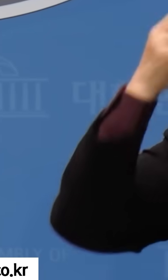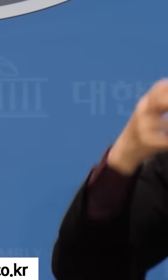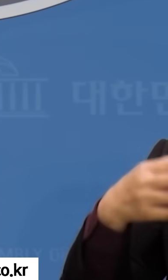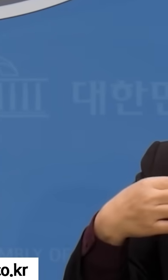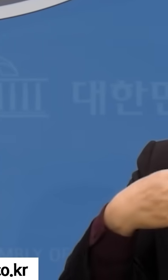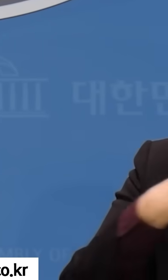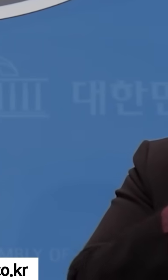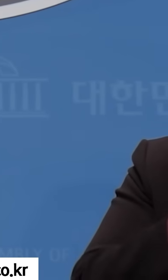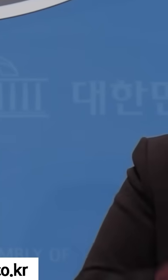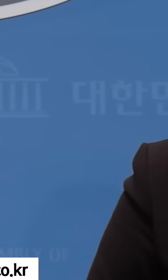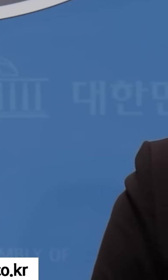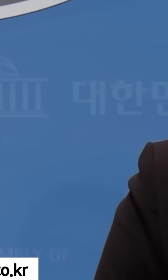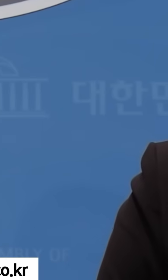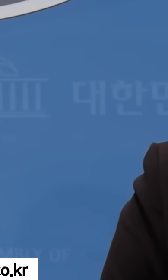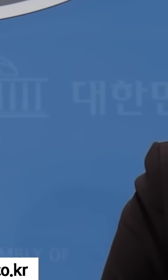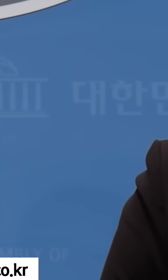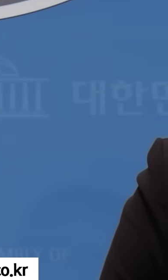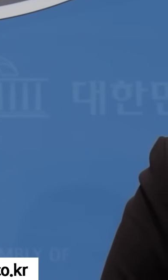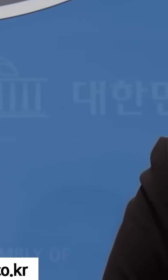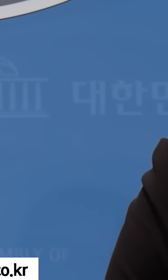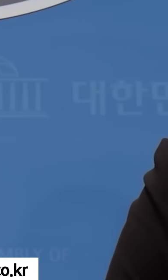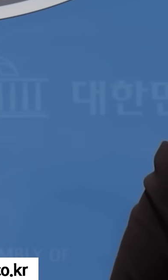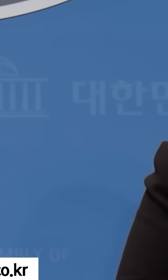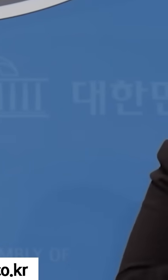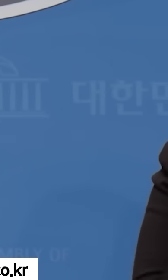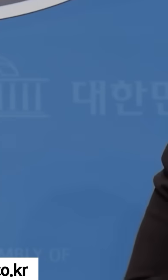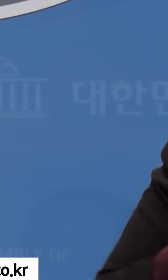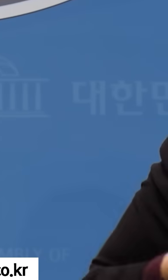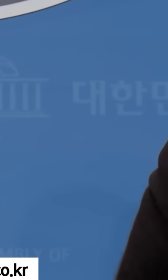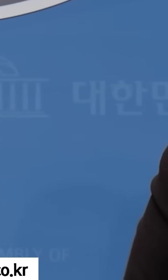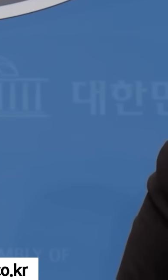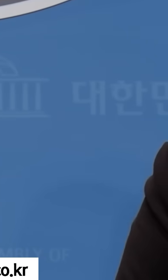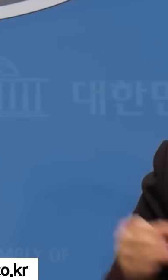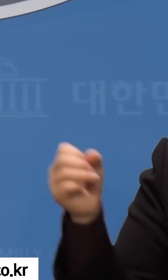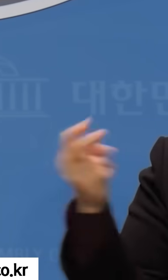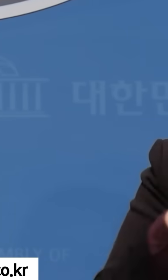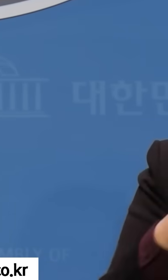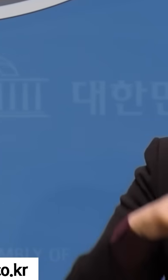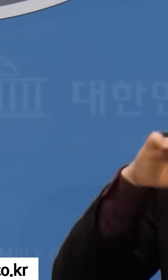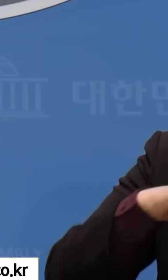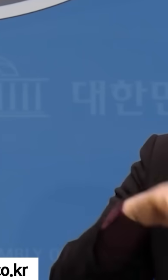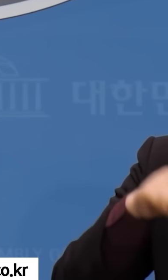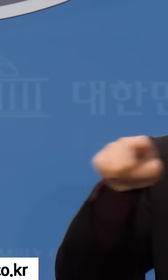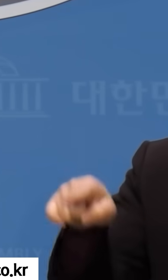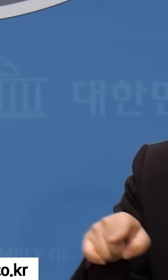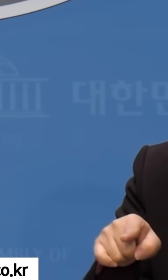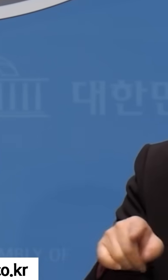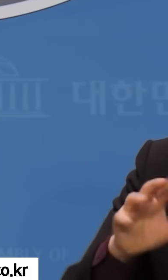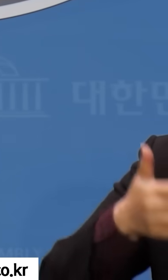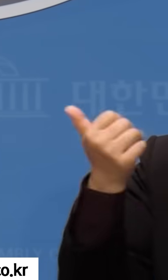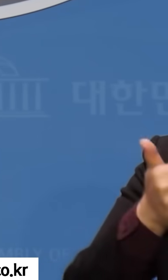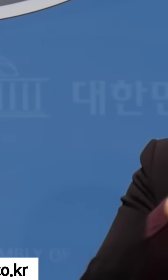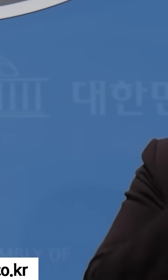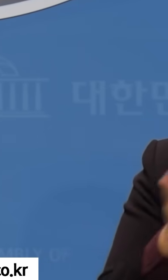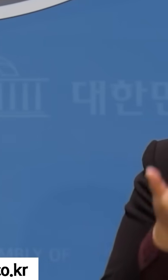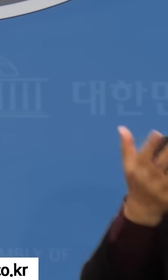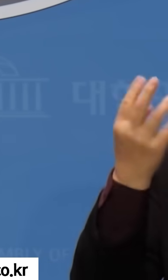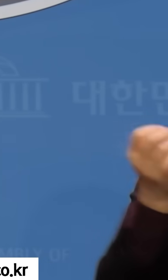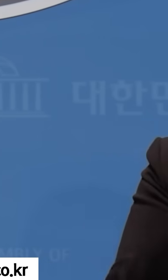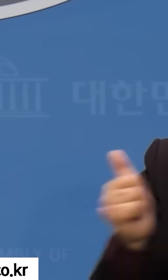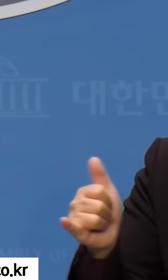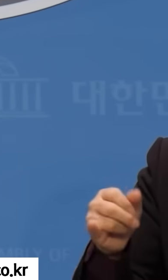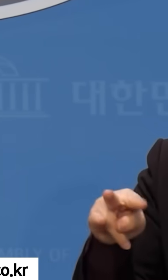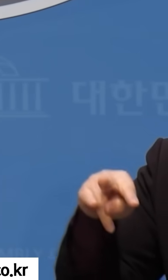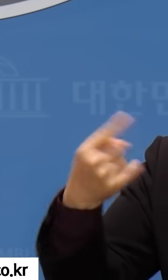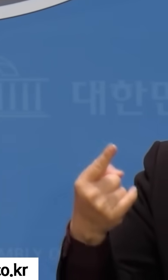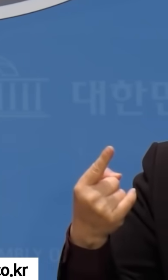대통령실 출신도 영남 중진 의원도 수도권의 승리가 중요하다고 인정하고 있습니다.